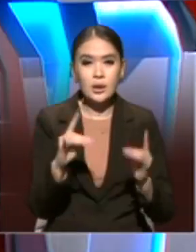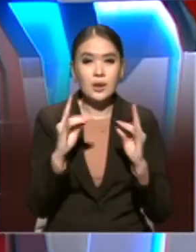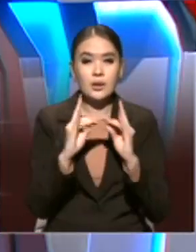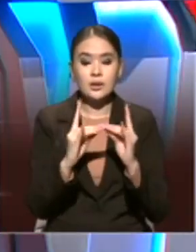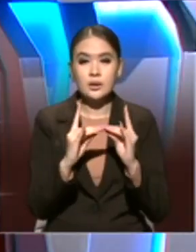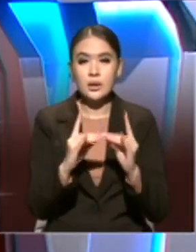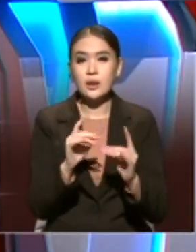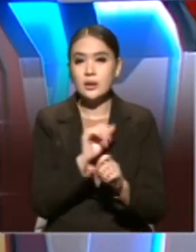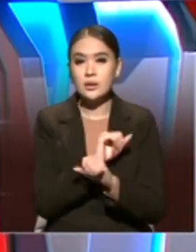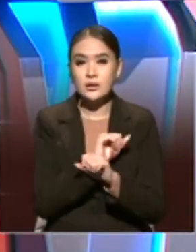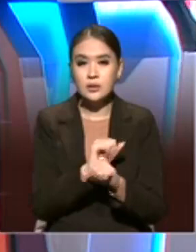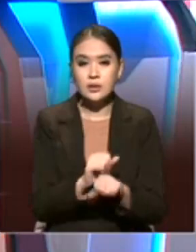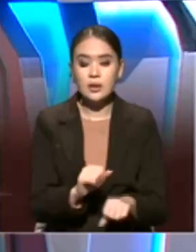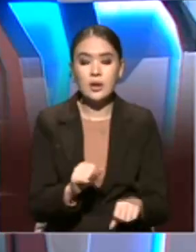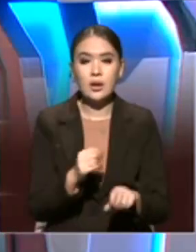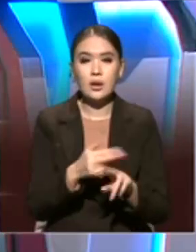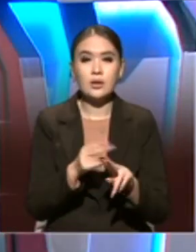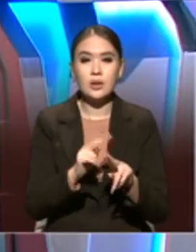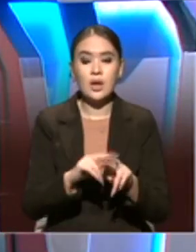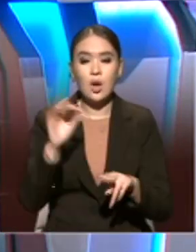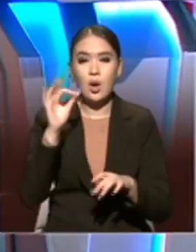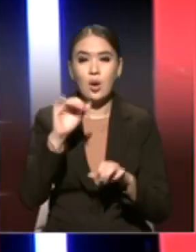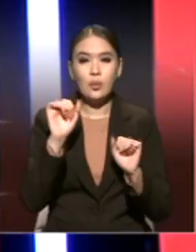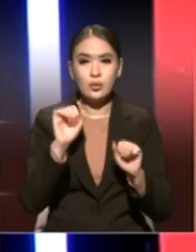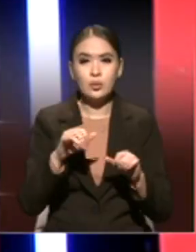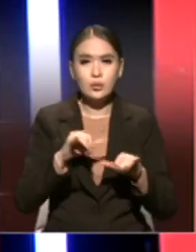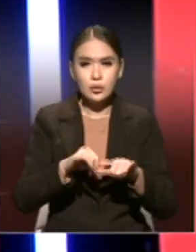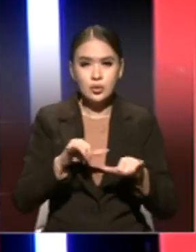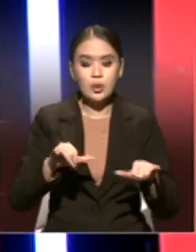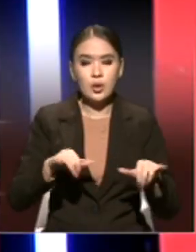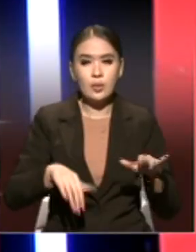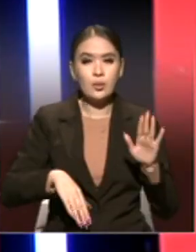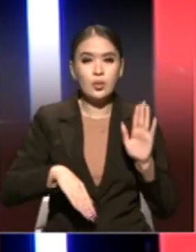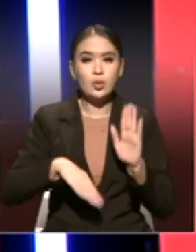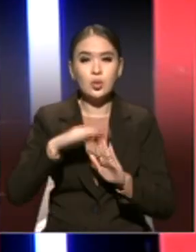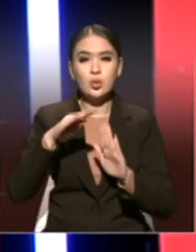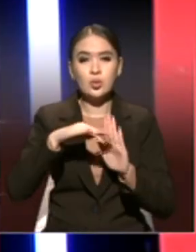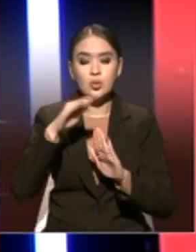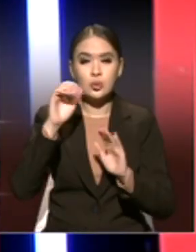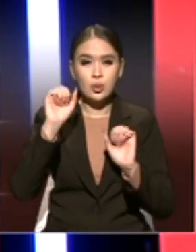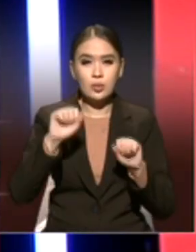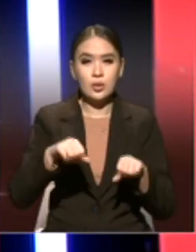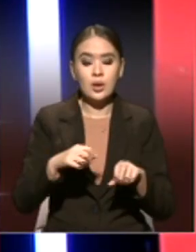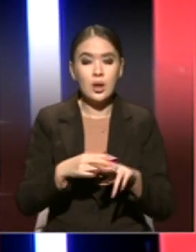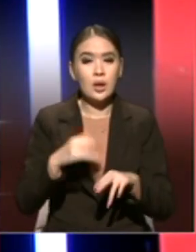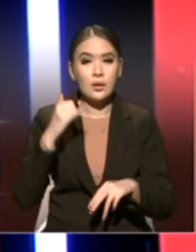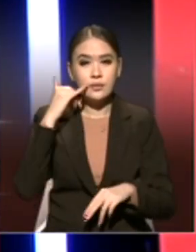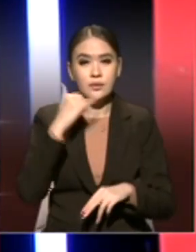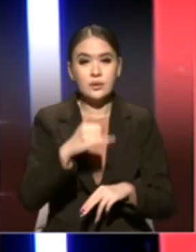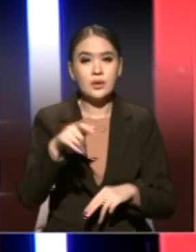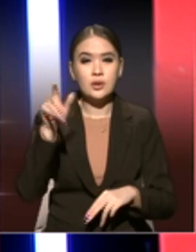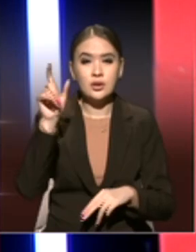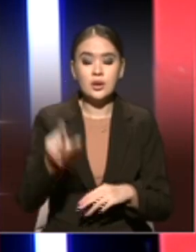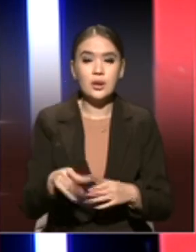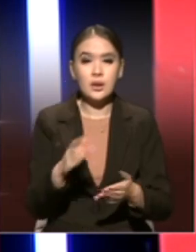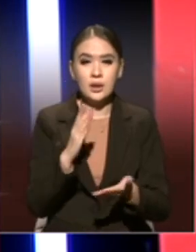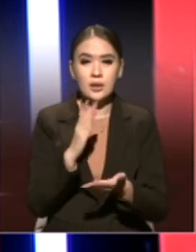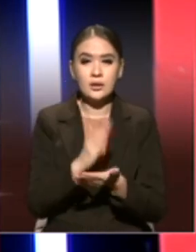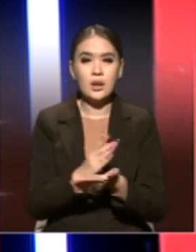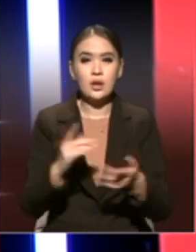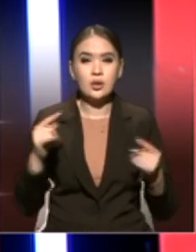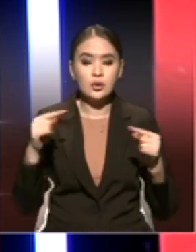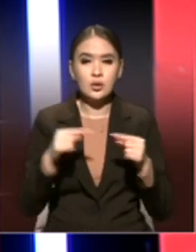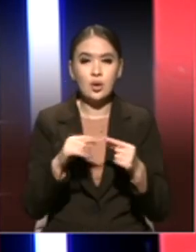оны одан әрі дамытып, мүмкіндіктер кеңесін кеңейтуді жоспарлап отырмыз. Бізге хабарласқан көрерменіміз бар екен. Нақты мына